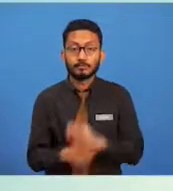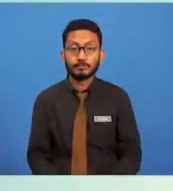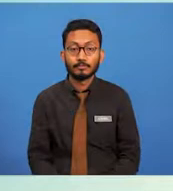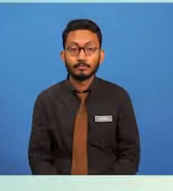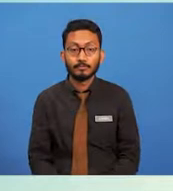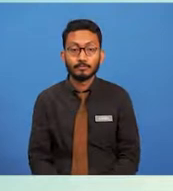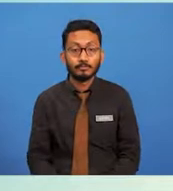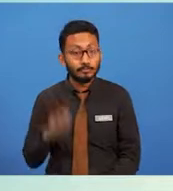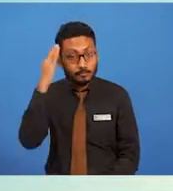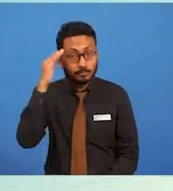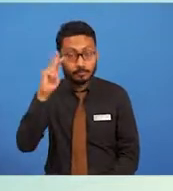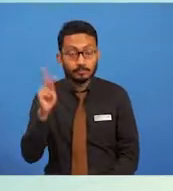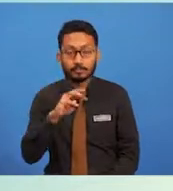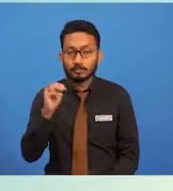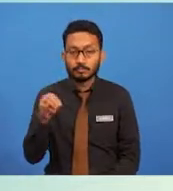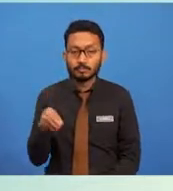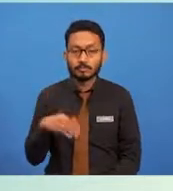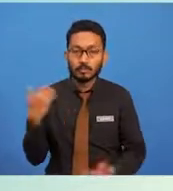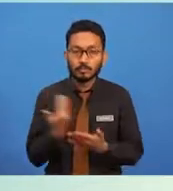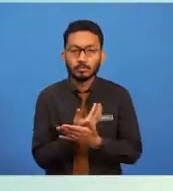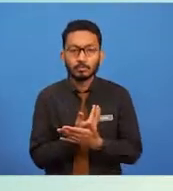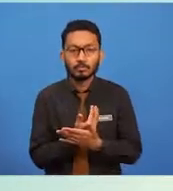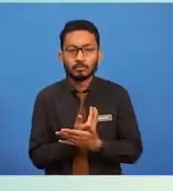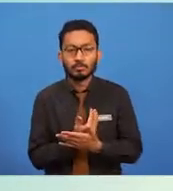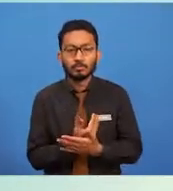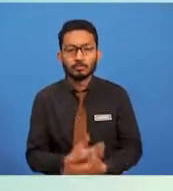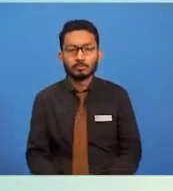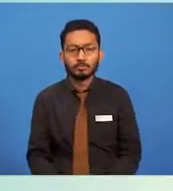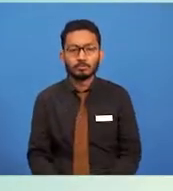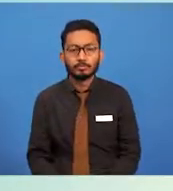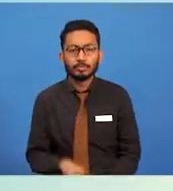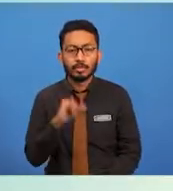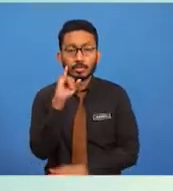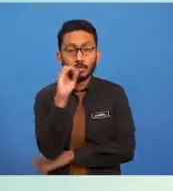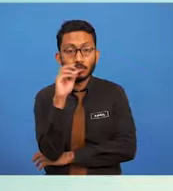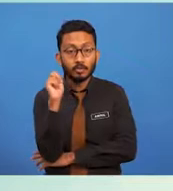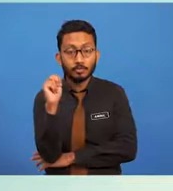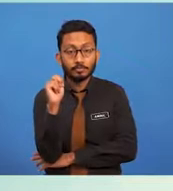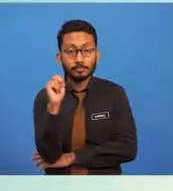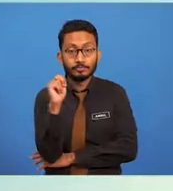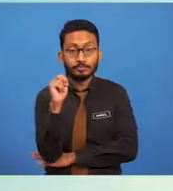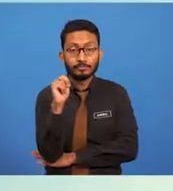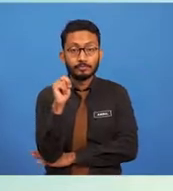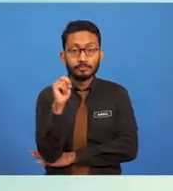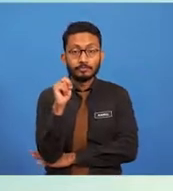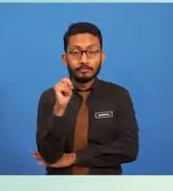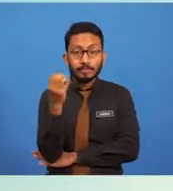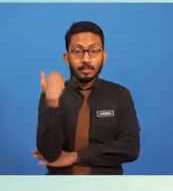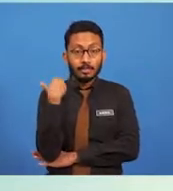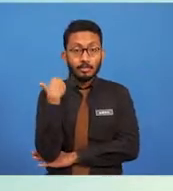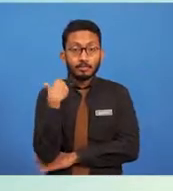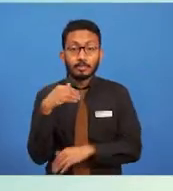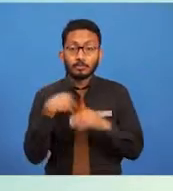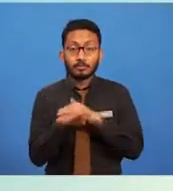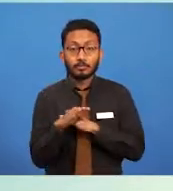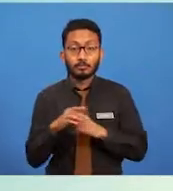Tahukah murid-murid bahawa ion hidroksonium adalah ion sebenar yang wujud dalam larutan aqueous